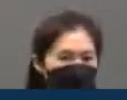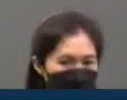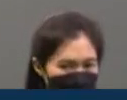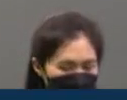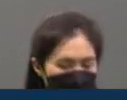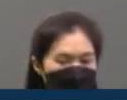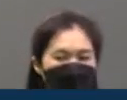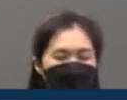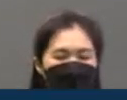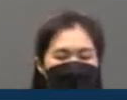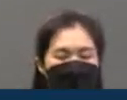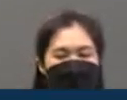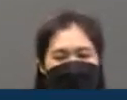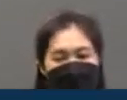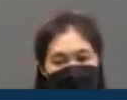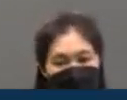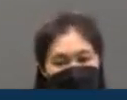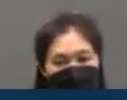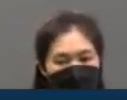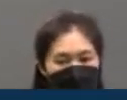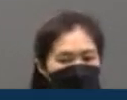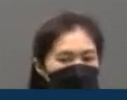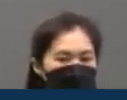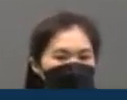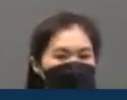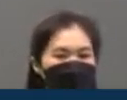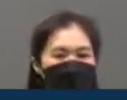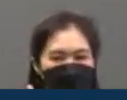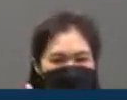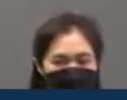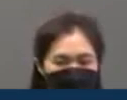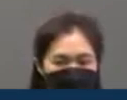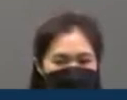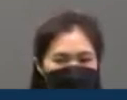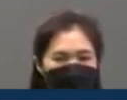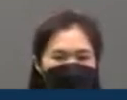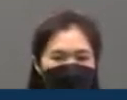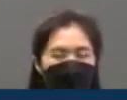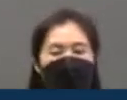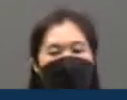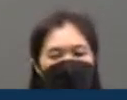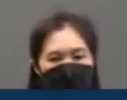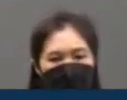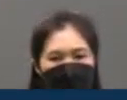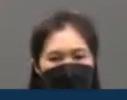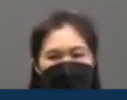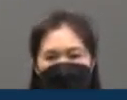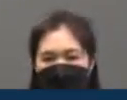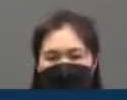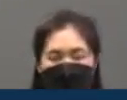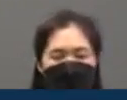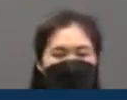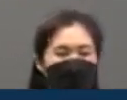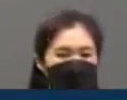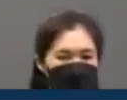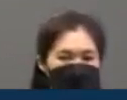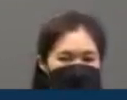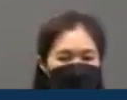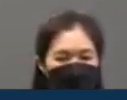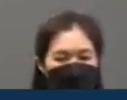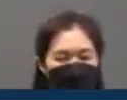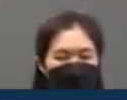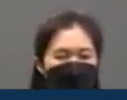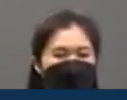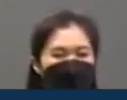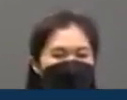พลเอกประยุทธ์จันทร์โอชานายกรัฐมนตรีและรัฐมนตรีว่าการกระทรวงกลาโหมยืนยันว่ารัฐบาลเดินหน้าทำงานหนักเพื่อแก้ปัญหาปากท้